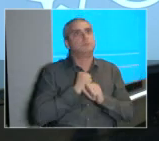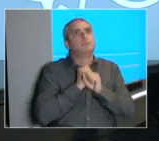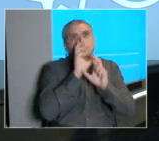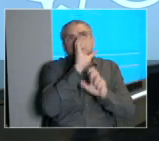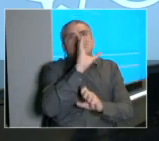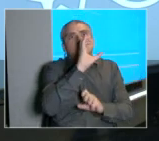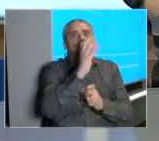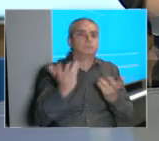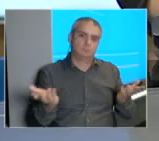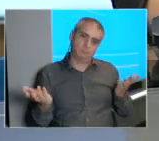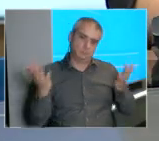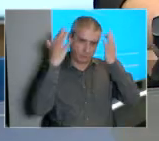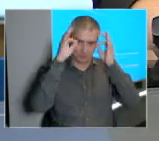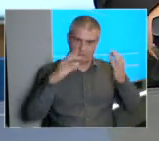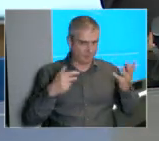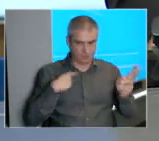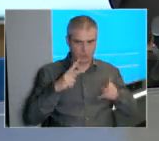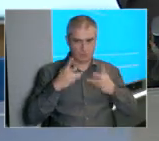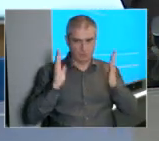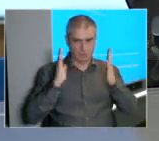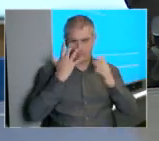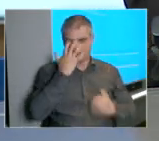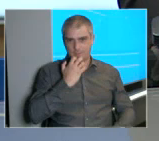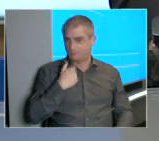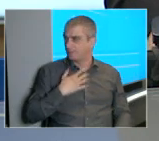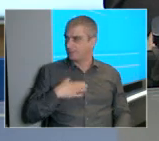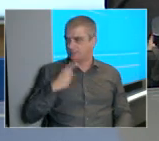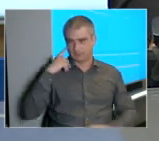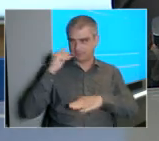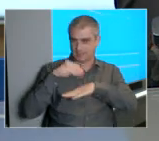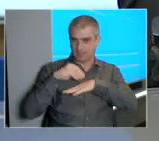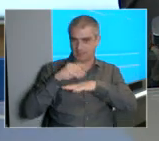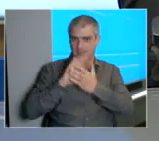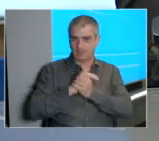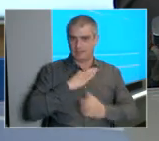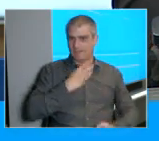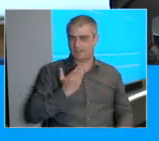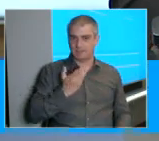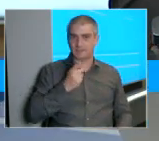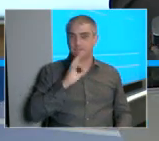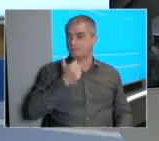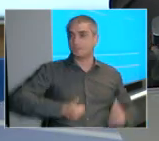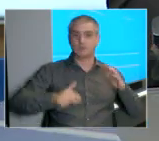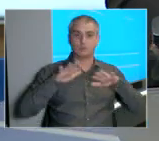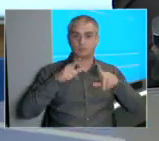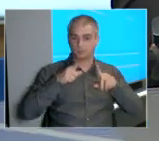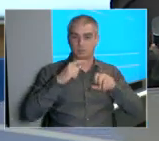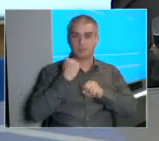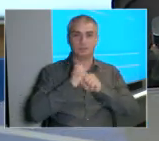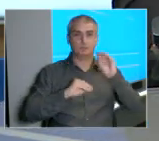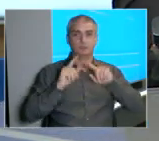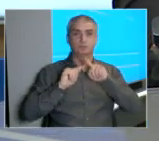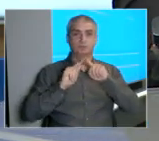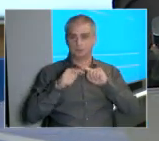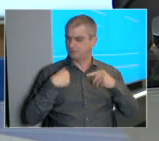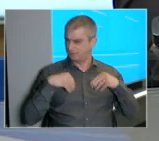באדיקות. כן. אז עם כל הכבוד, אנחנו לא יכולים להיות כל כך תמימים. אני רק רציתי להעיר לחברתי כאן, שאם ראש הממשלה נוקט בסגנון